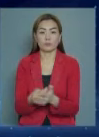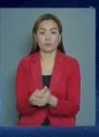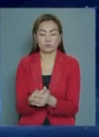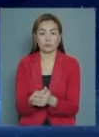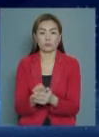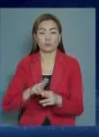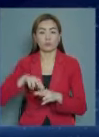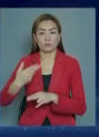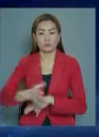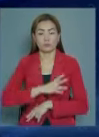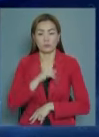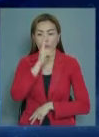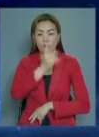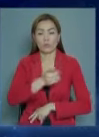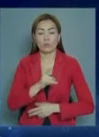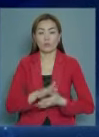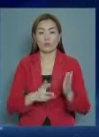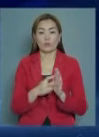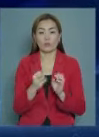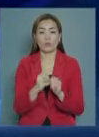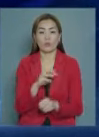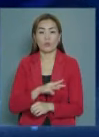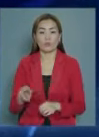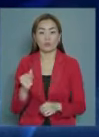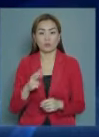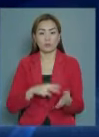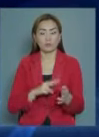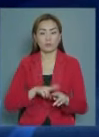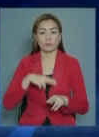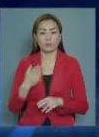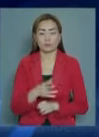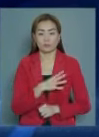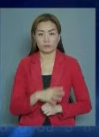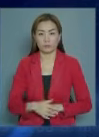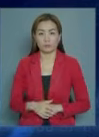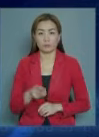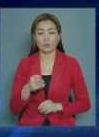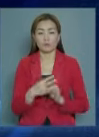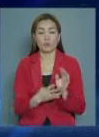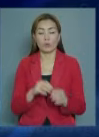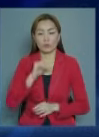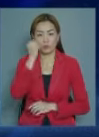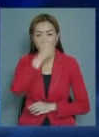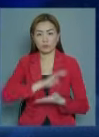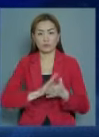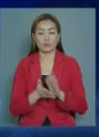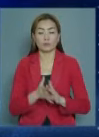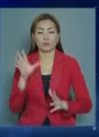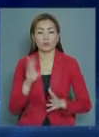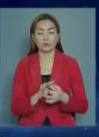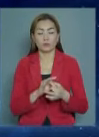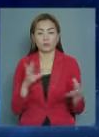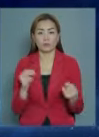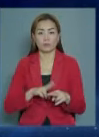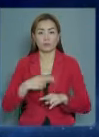кері қайтарды және бір жылдан кейін 810 миллионға бағаланған мүлікті кері берді. 2019 жылы корпорация барлық